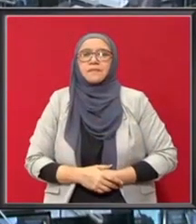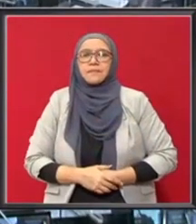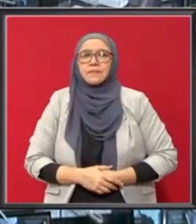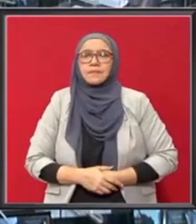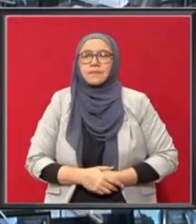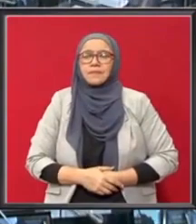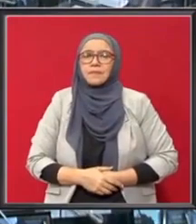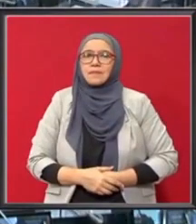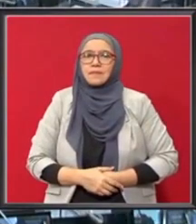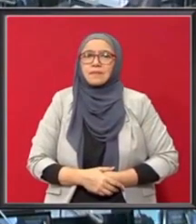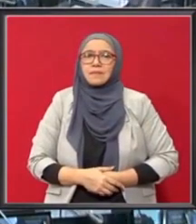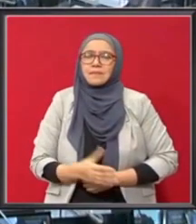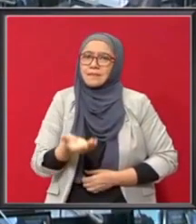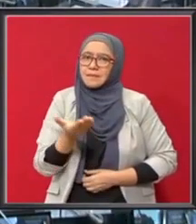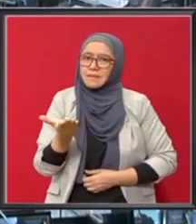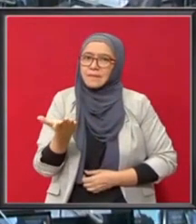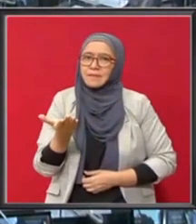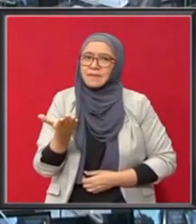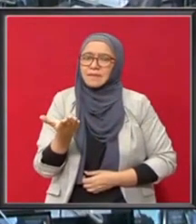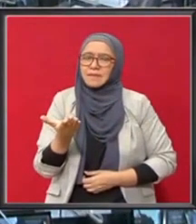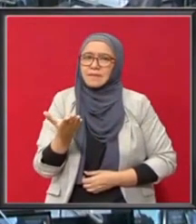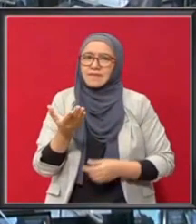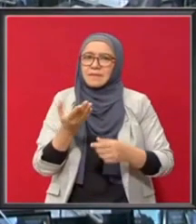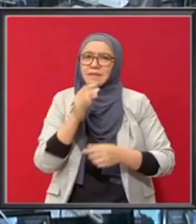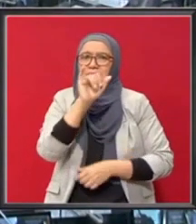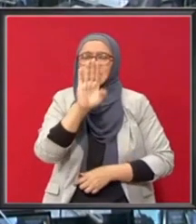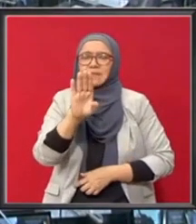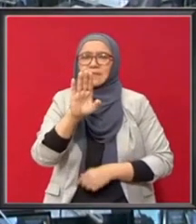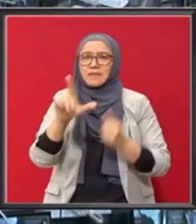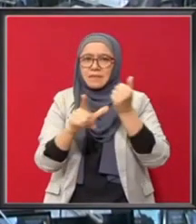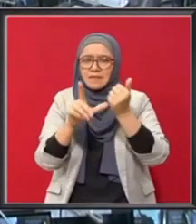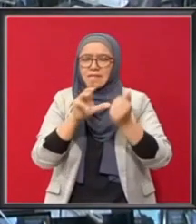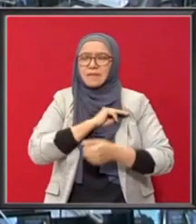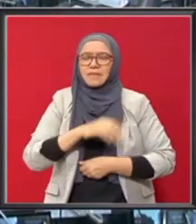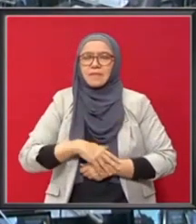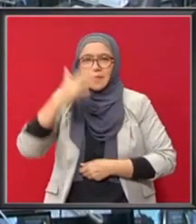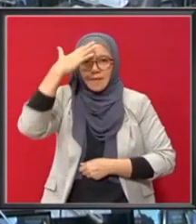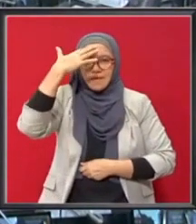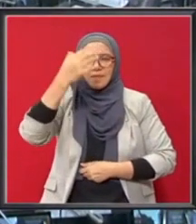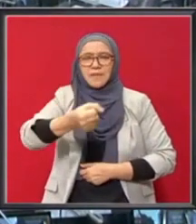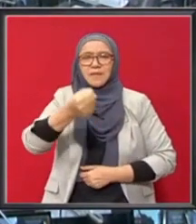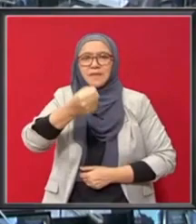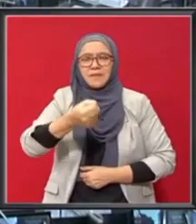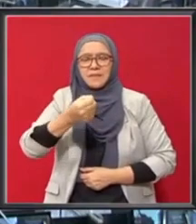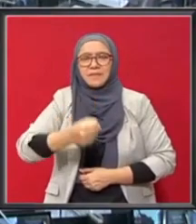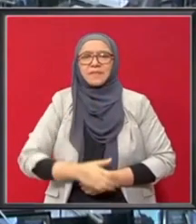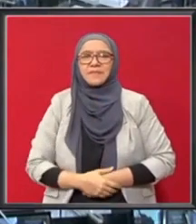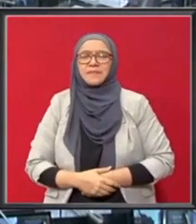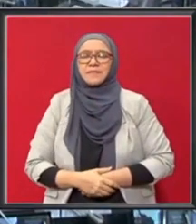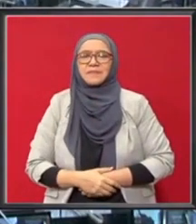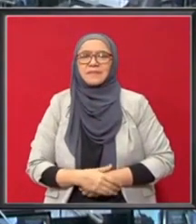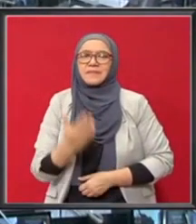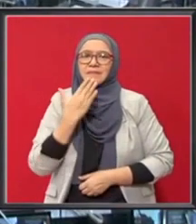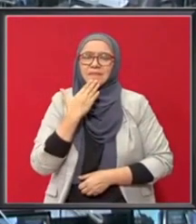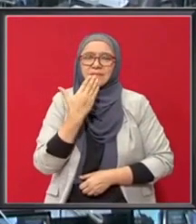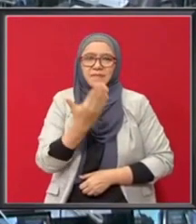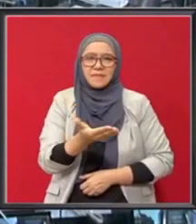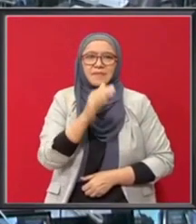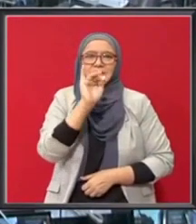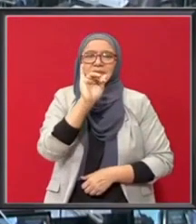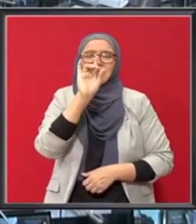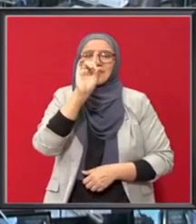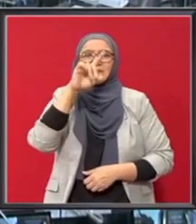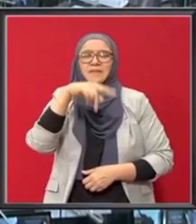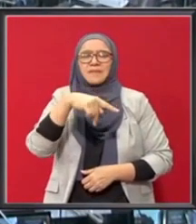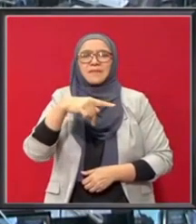Hai srikayang Pomade Hai malam mati selama alaikum warahmatullah wabarakatuh Makasih NATO yang